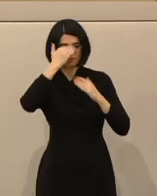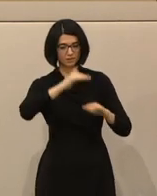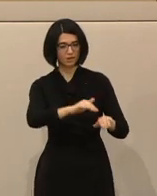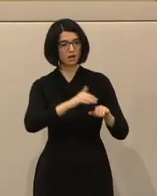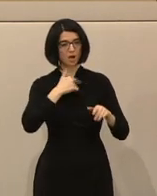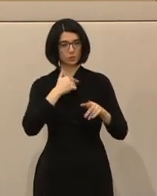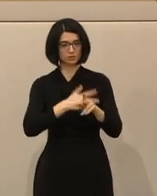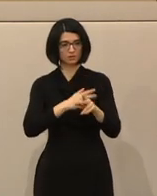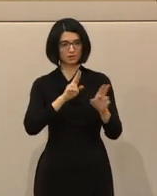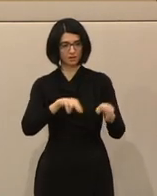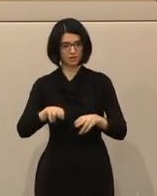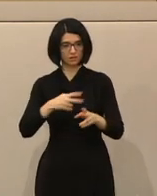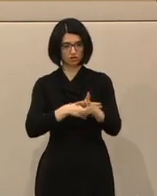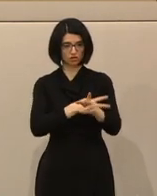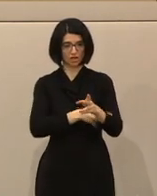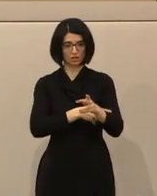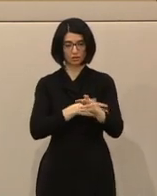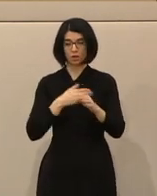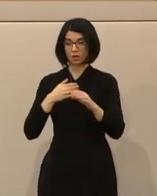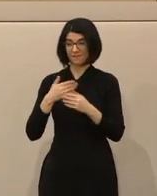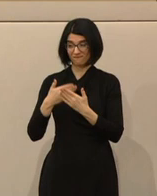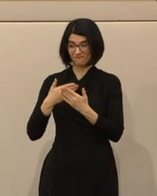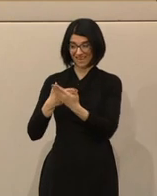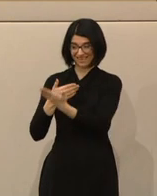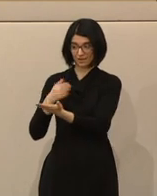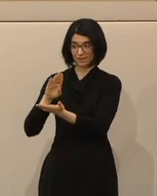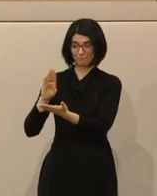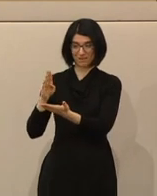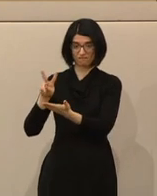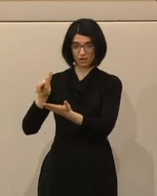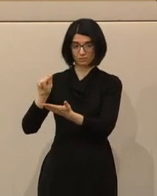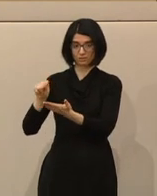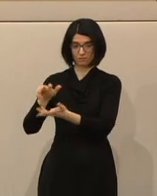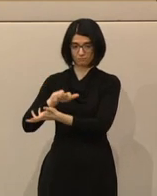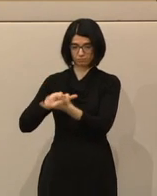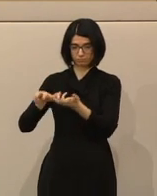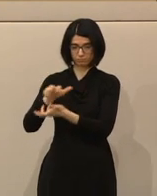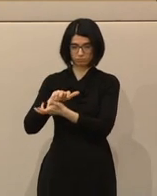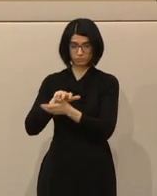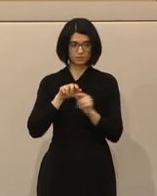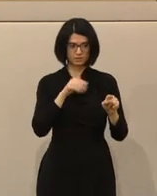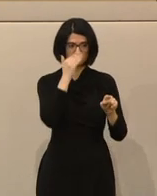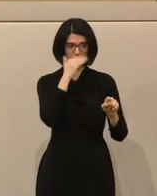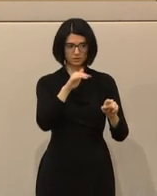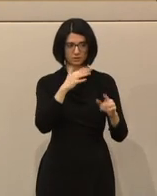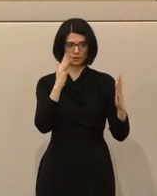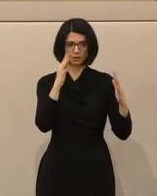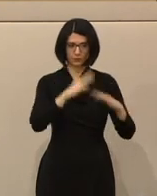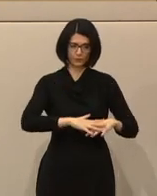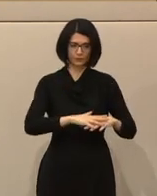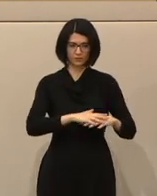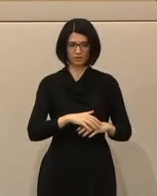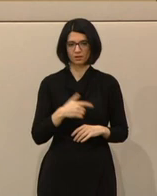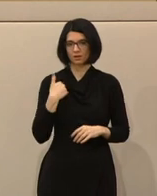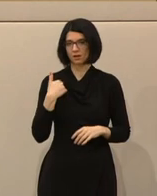diese BVD-Affäre ganz grundlegend erschüttert worden. Vor ein